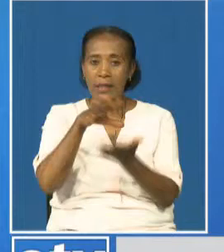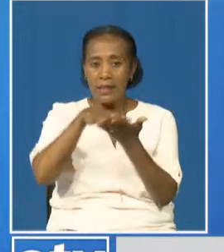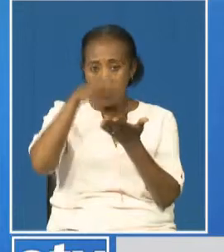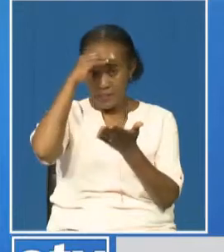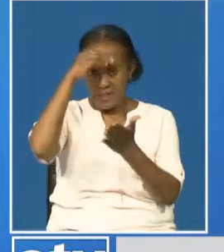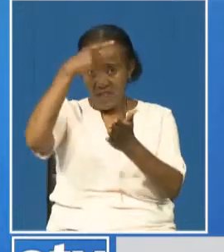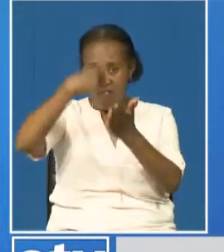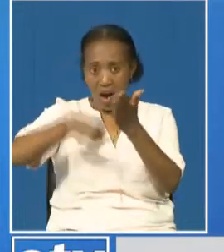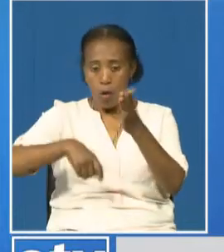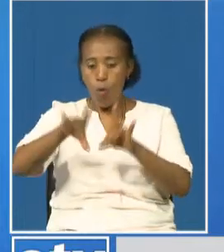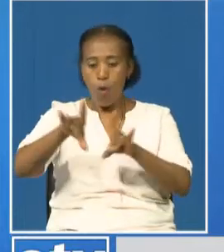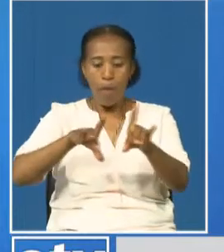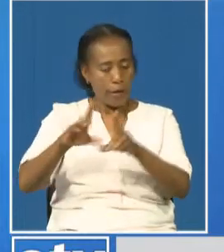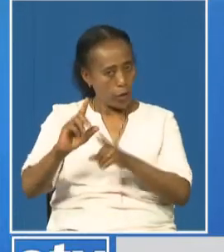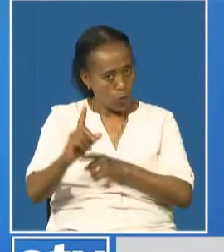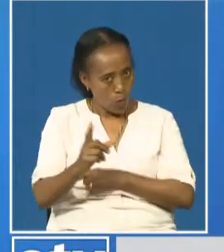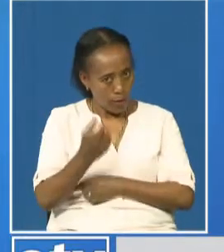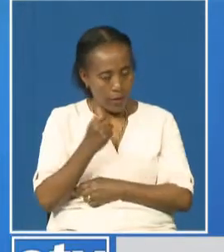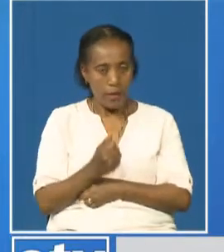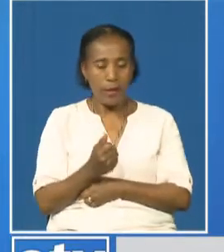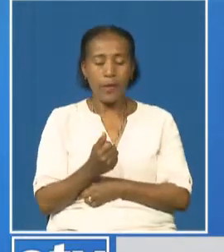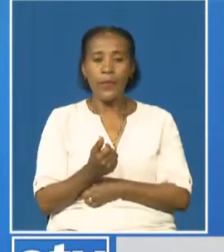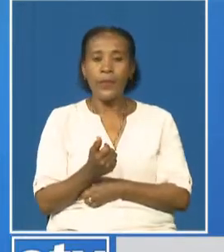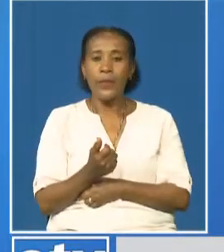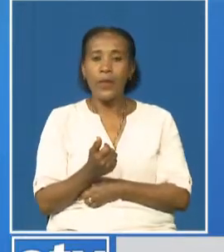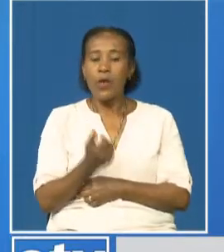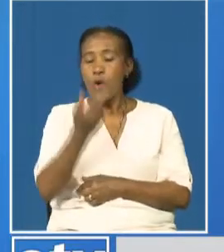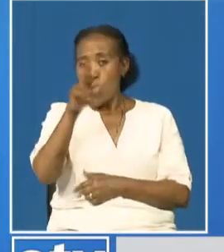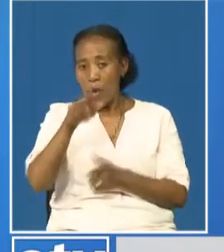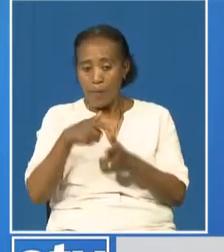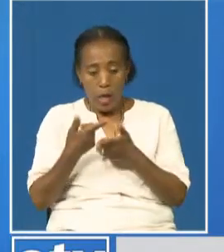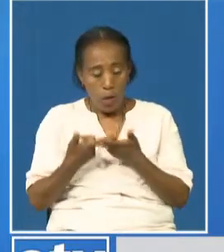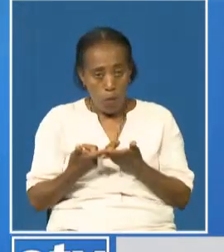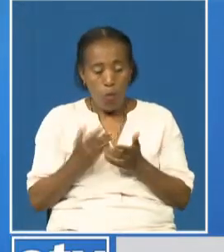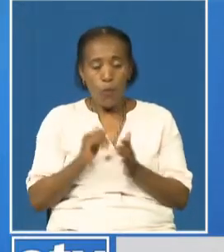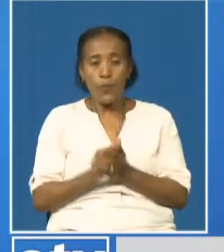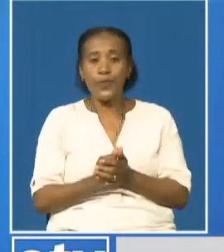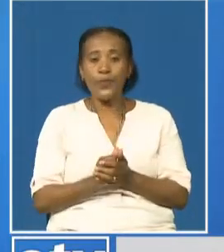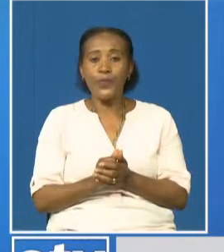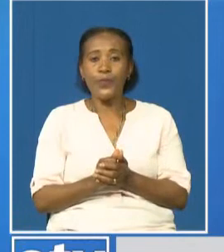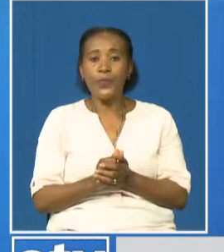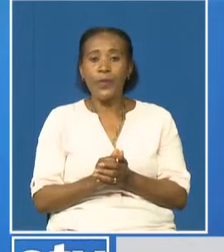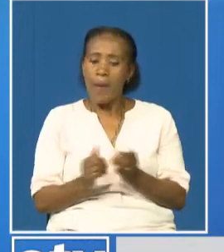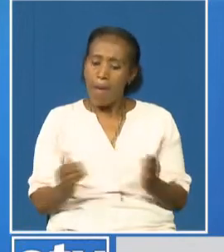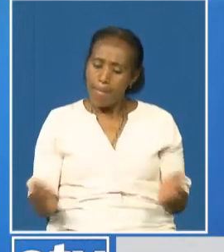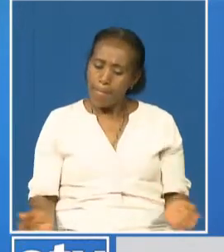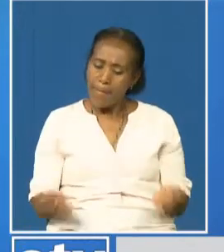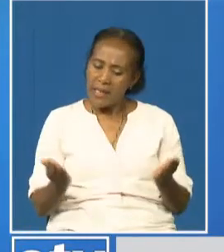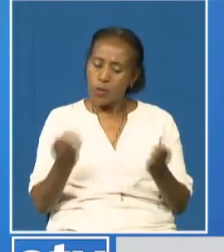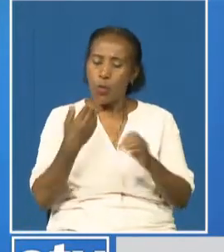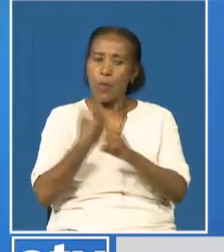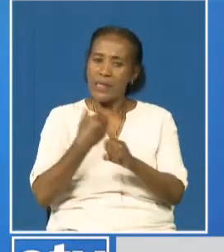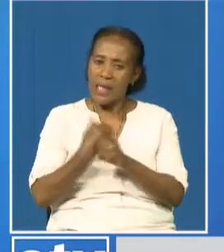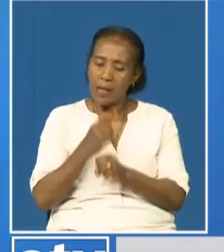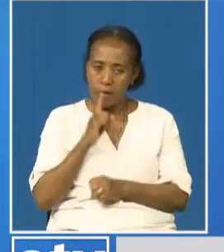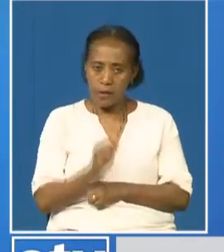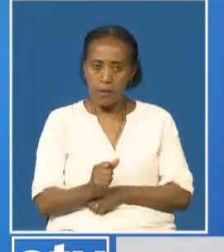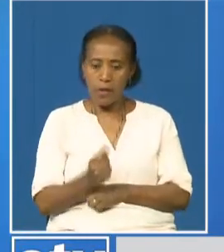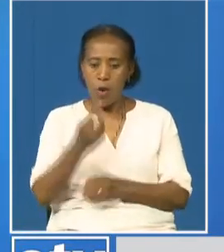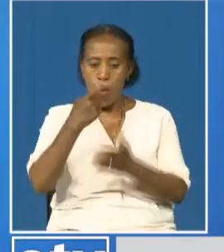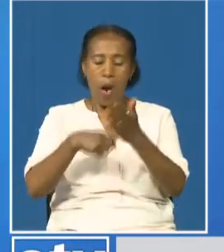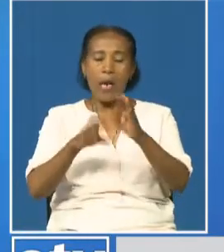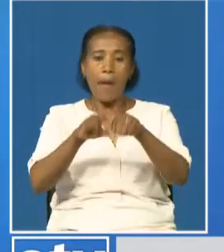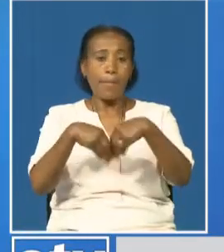ትምህርትን ቫሊዩ የሚያደርግ ከሆነ ወይም ደግሞ ብርታት በርትቶ መስራትን